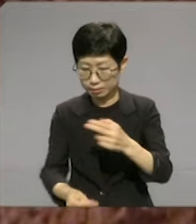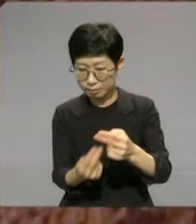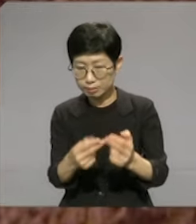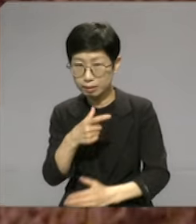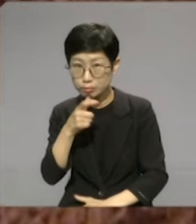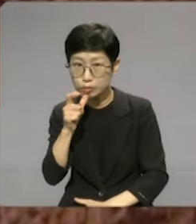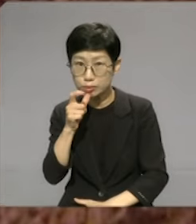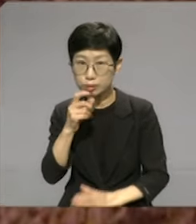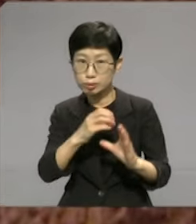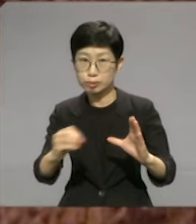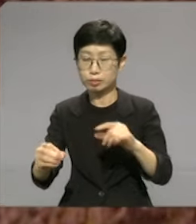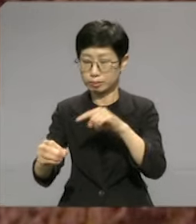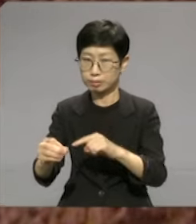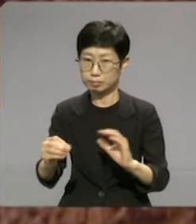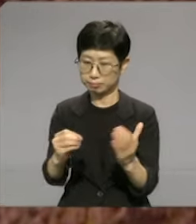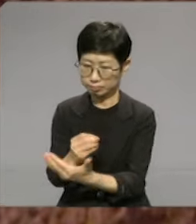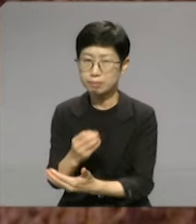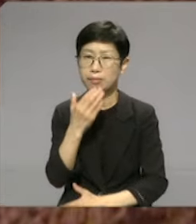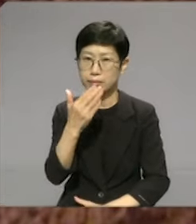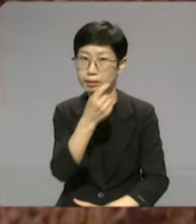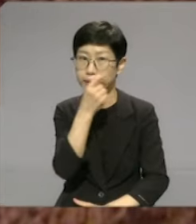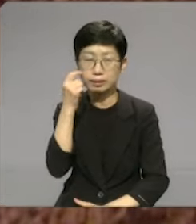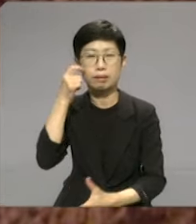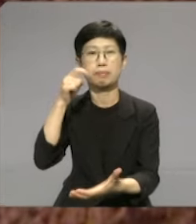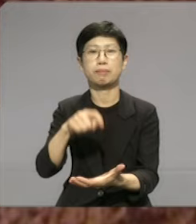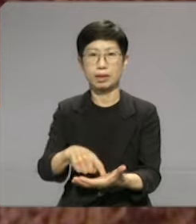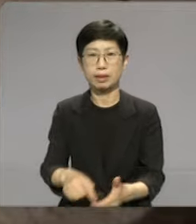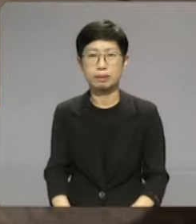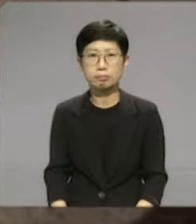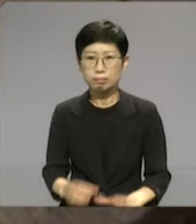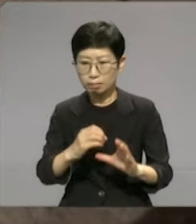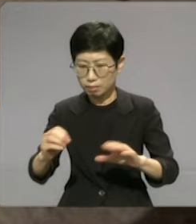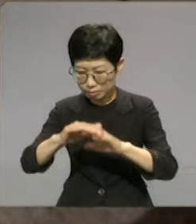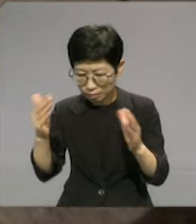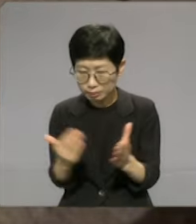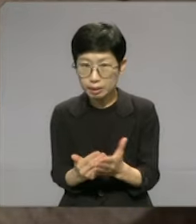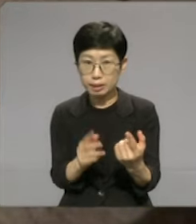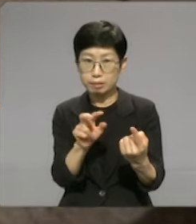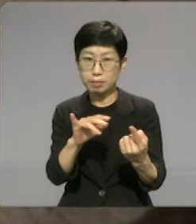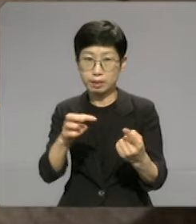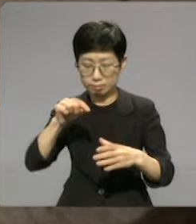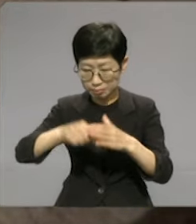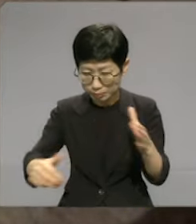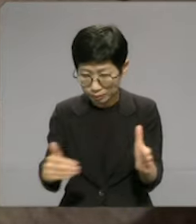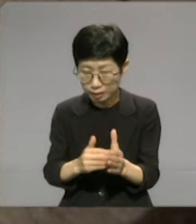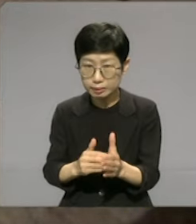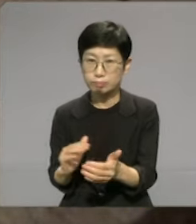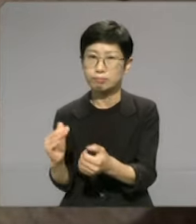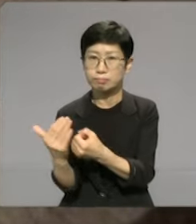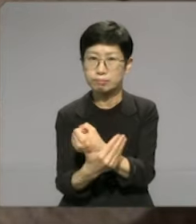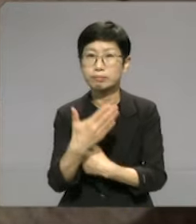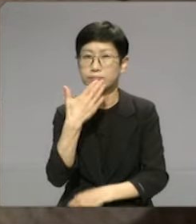표면의 바다를 채울 수 있다는 증거를 발견. 지하수가 화성 전체를 1마일 깊이까지 뒤덮을 가능성도